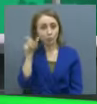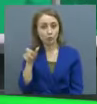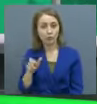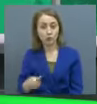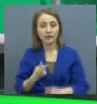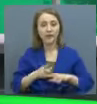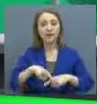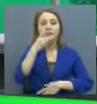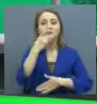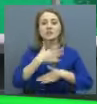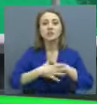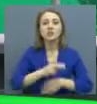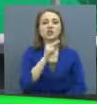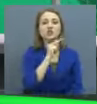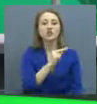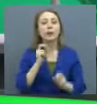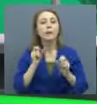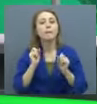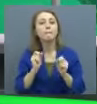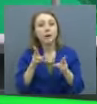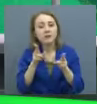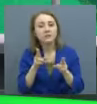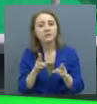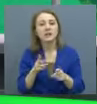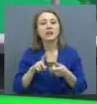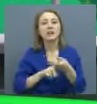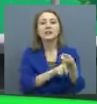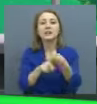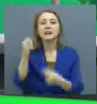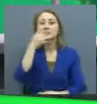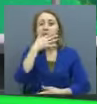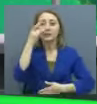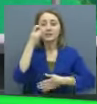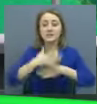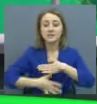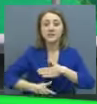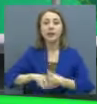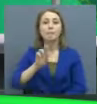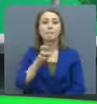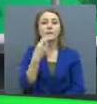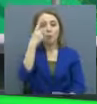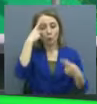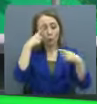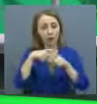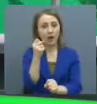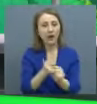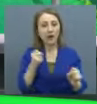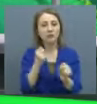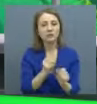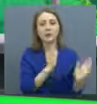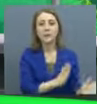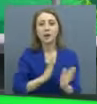центра по чрезвычайно опасным инфекциям и национального центра биотехнологии разработали систему испытаний